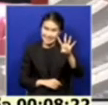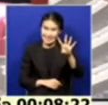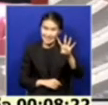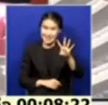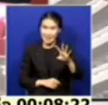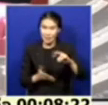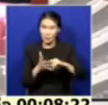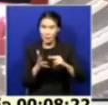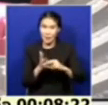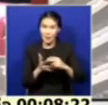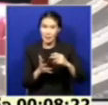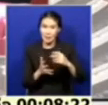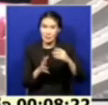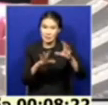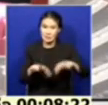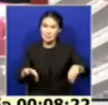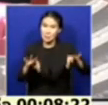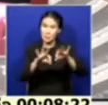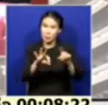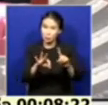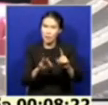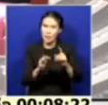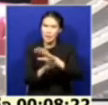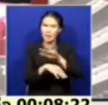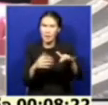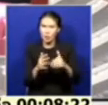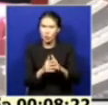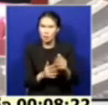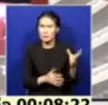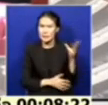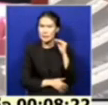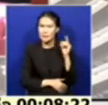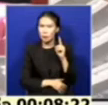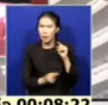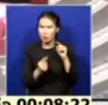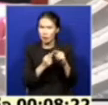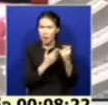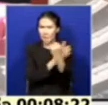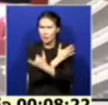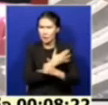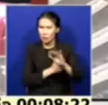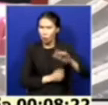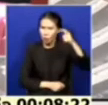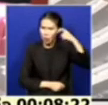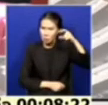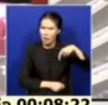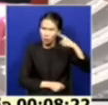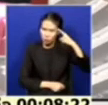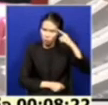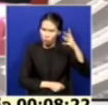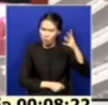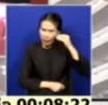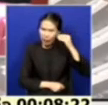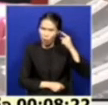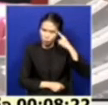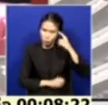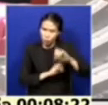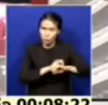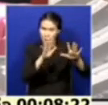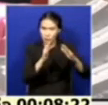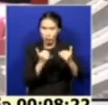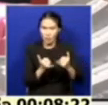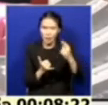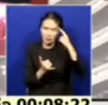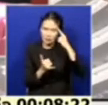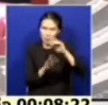คงแต่อย่างไรก็ตามนั่นก็ไม่ได้เป็นคำตอบที่จะให้ในกรณีที่เป็นปัญหาที่เกิดขึ้นเมื่อวันที่4นะครับสำหรับวัน